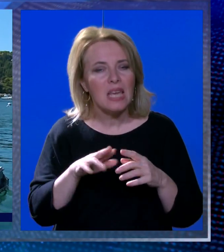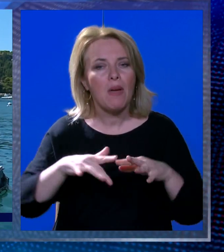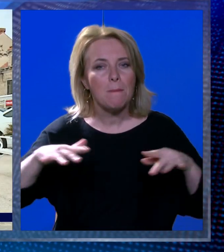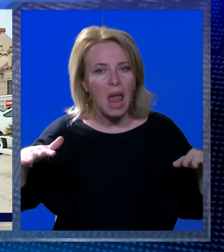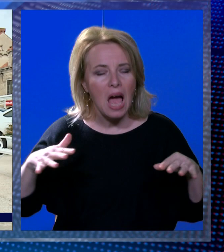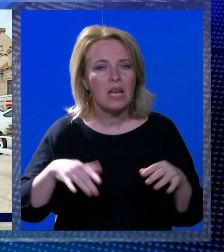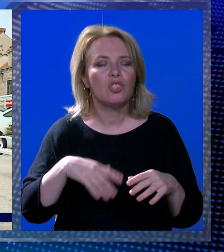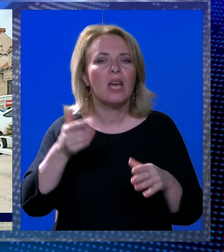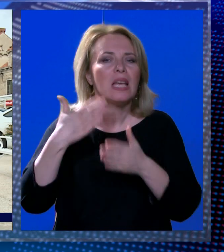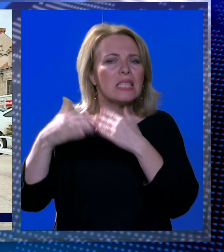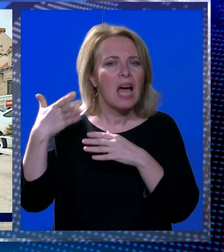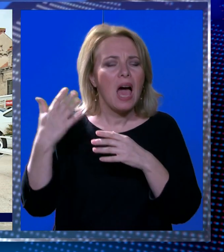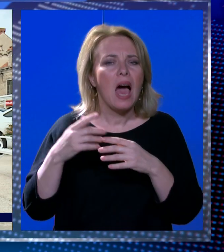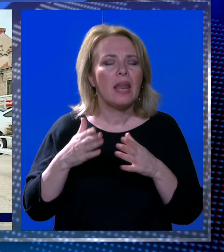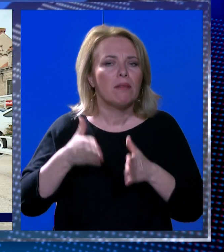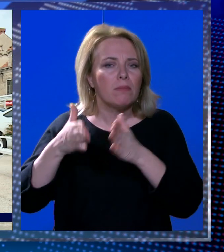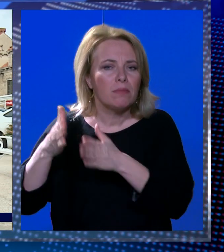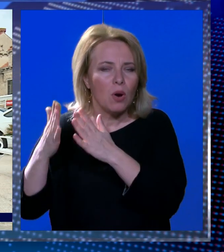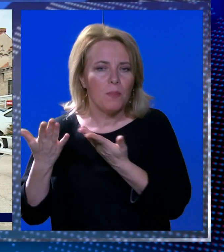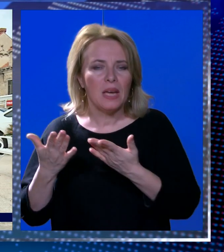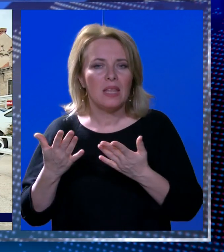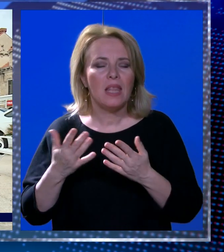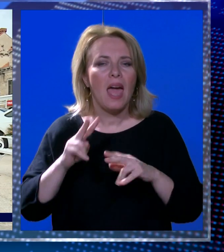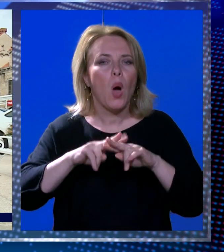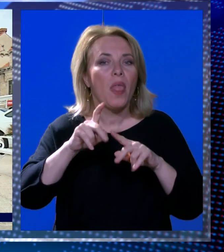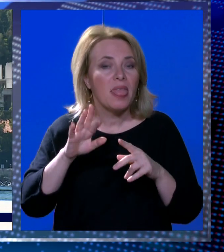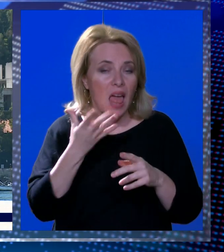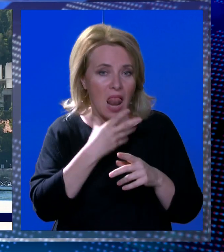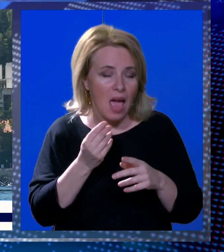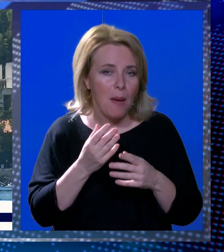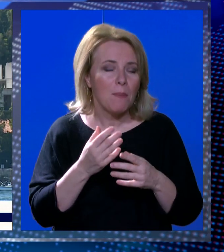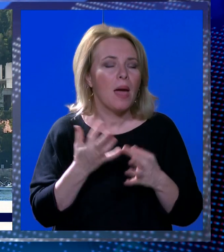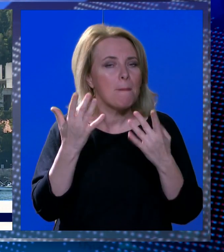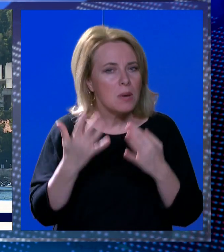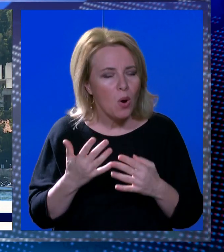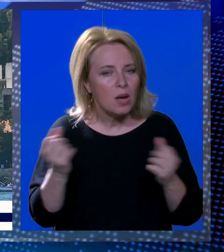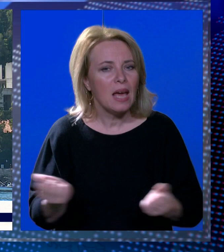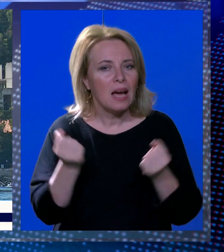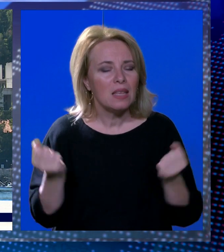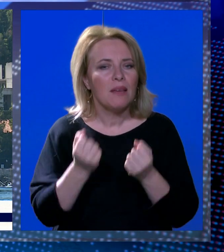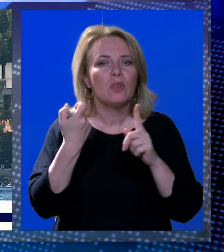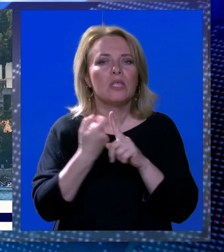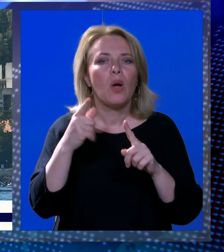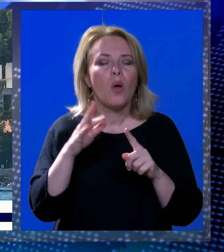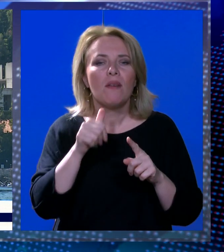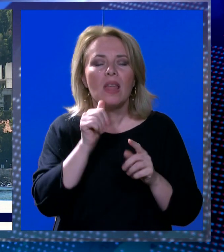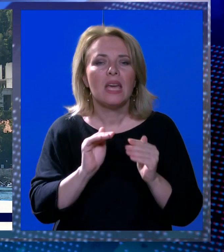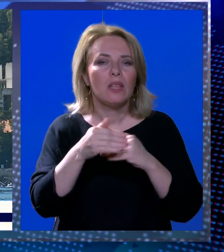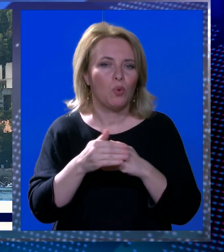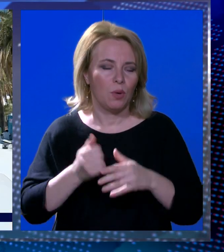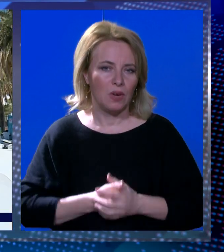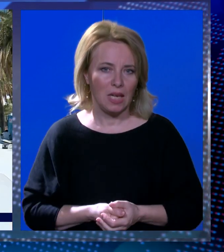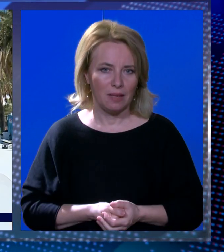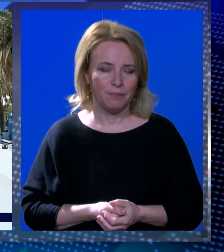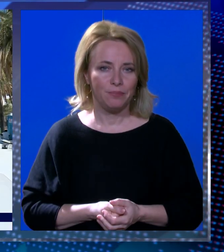muzeje, povijesnu arhitekturu, kristalno plavo more, hotele s pogledom na more, ali i brojne aktivnosti u Konavlima i Dubrovniku.